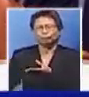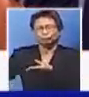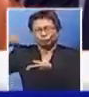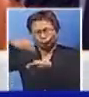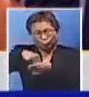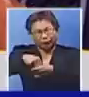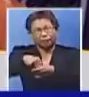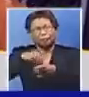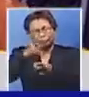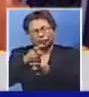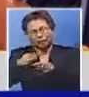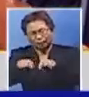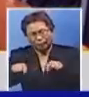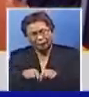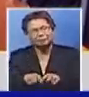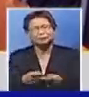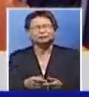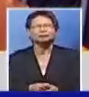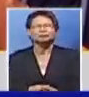happened a number of times.